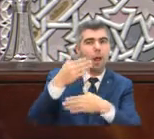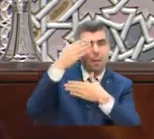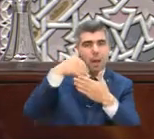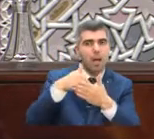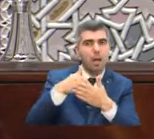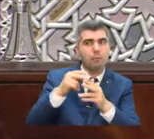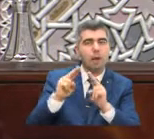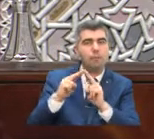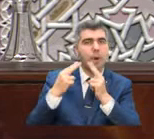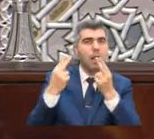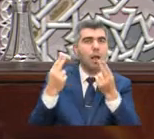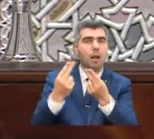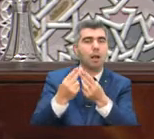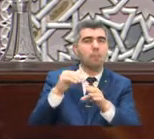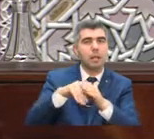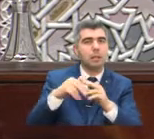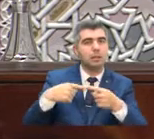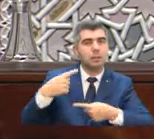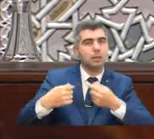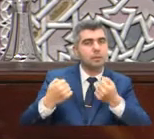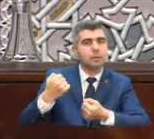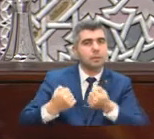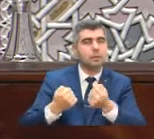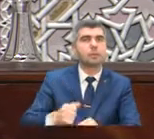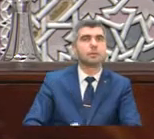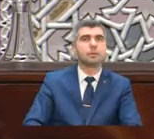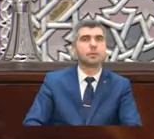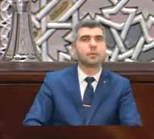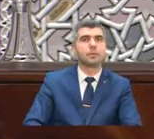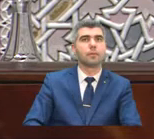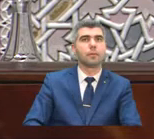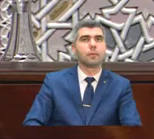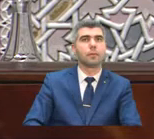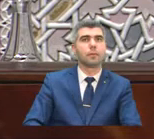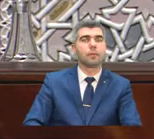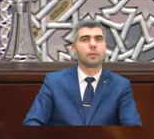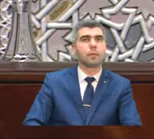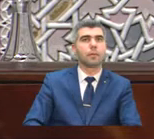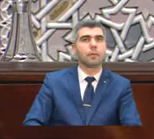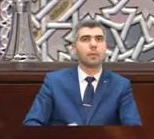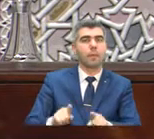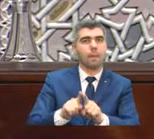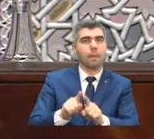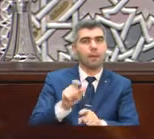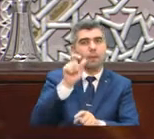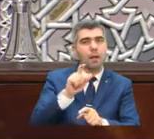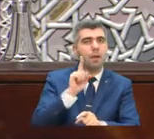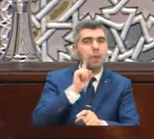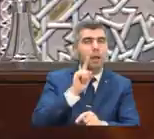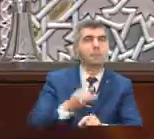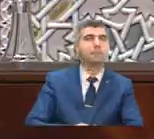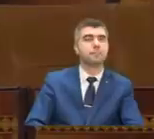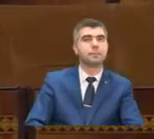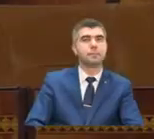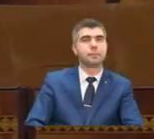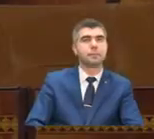العالم عن فريق الأصالة والمعاصرة، فليتفضل السيد النائب. السيدة النائبة مشكورة.